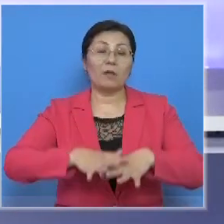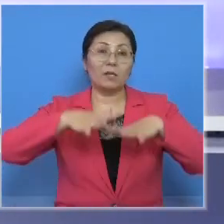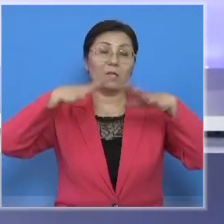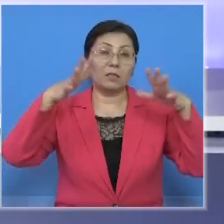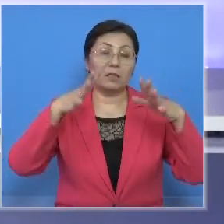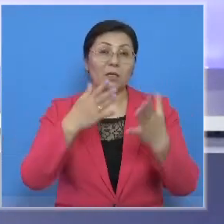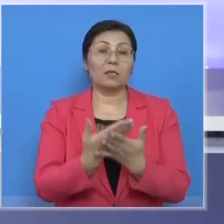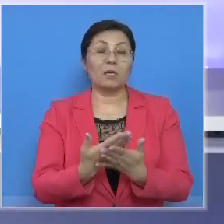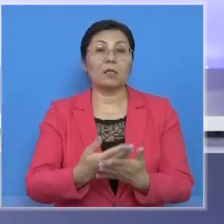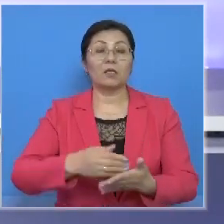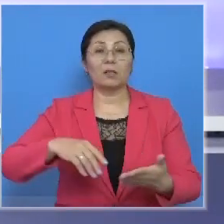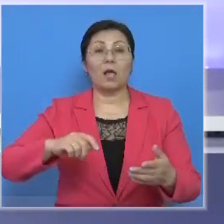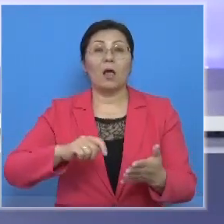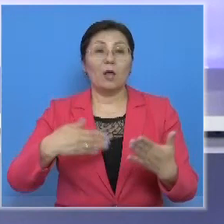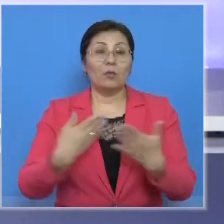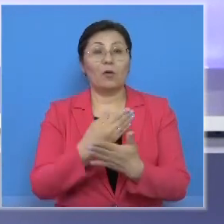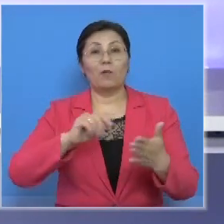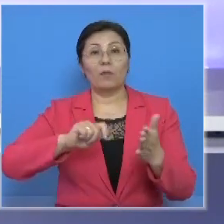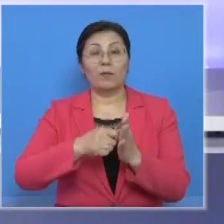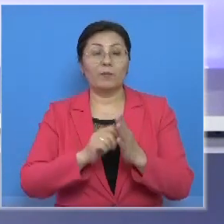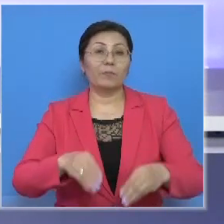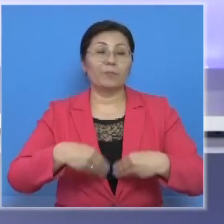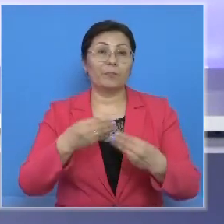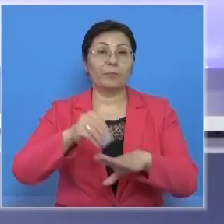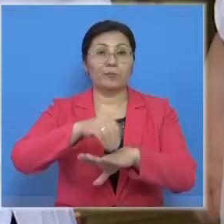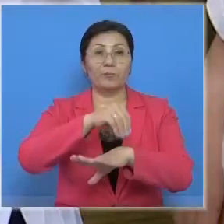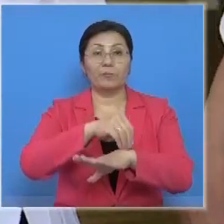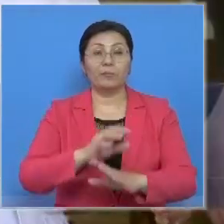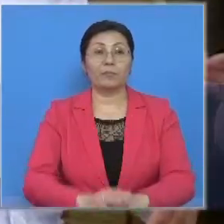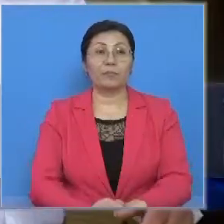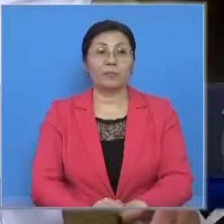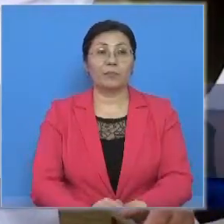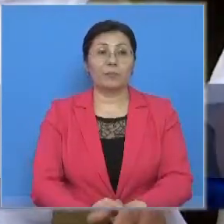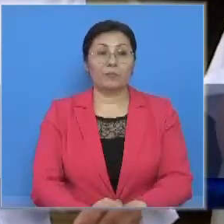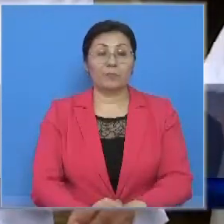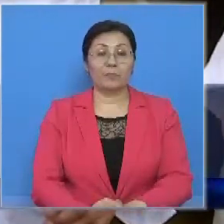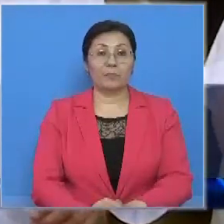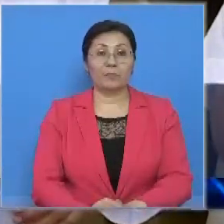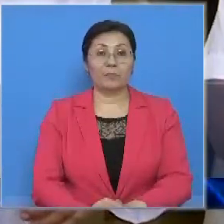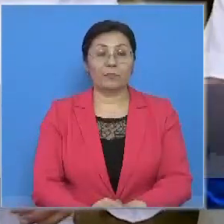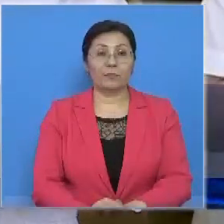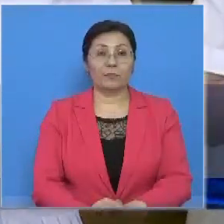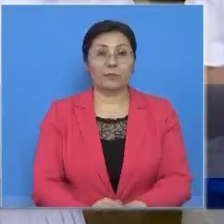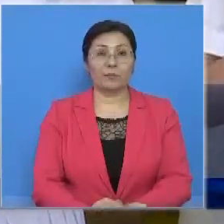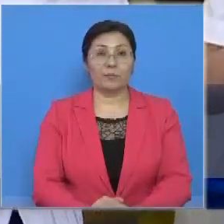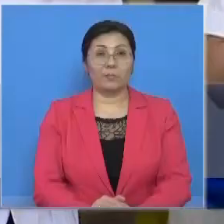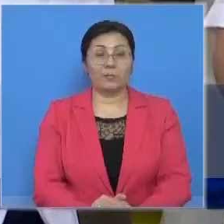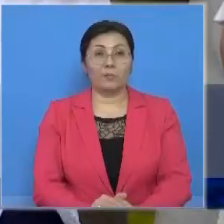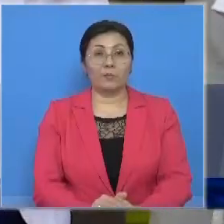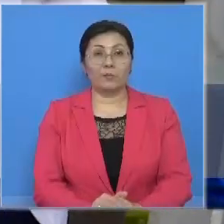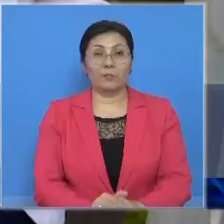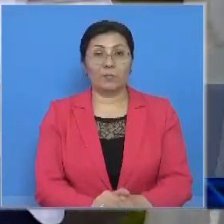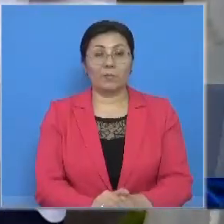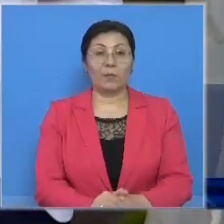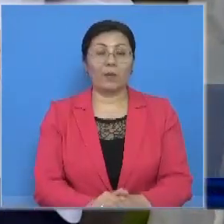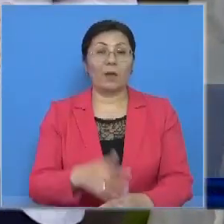новоселье. Ключи от домов вручил аким Актюбинской области. На сцену для торжественного вручения